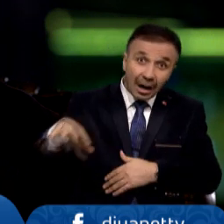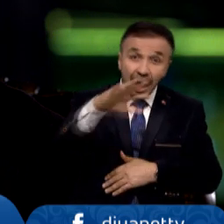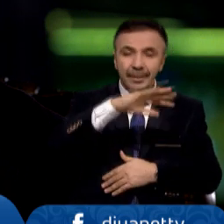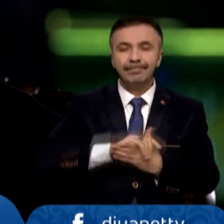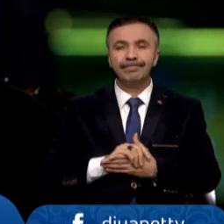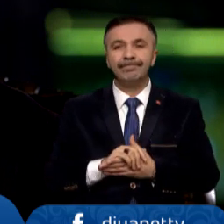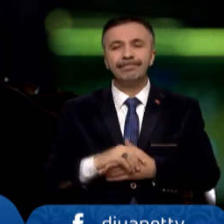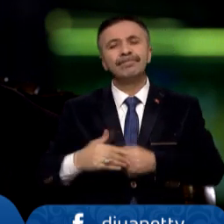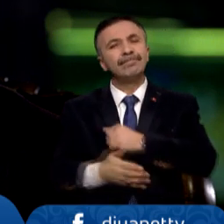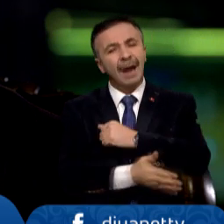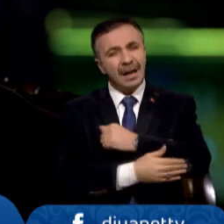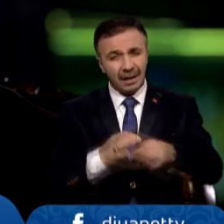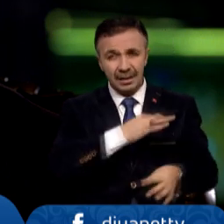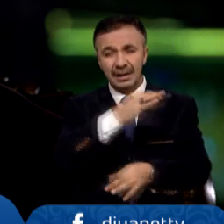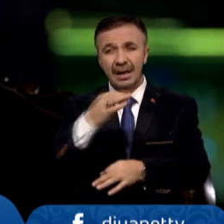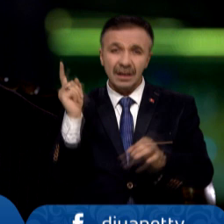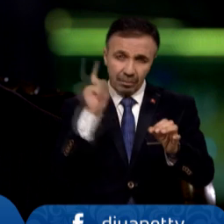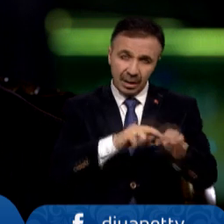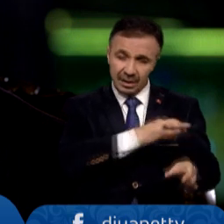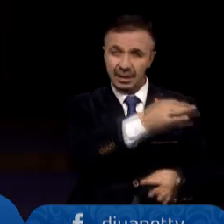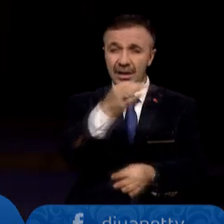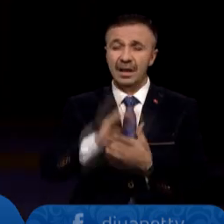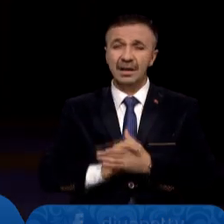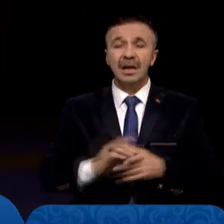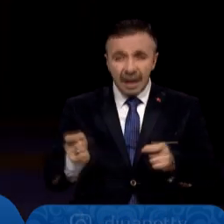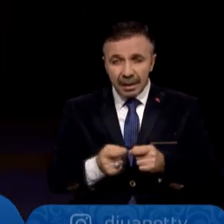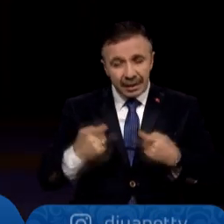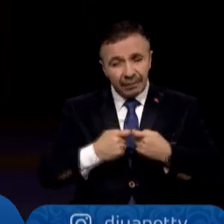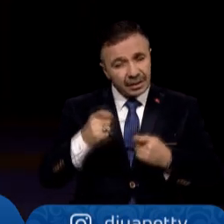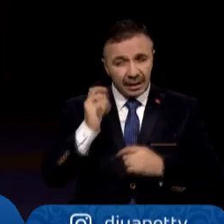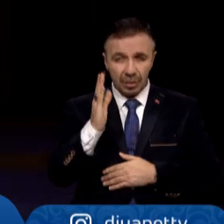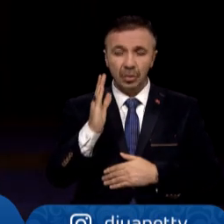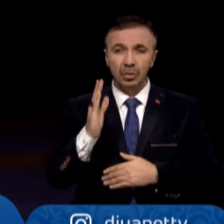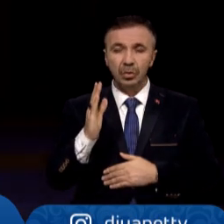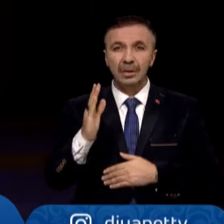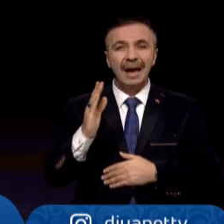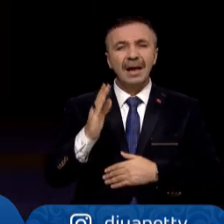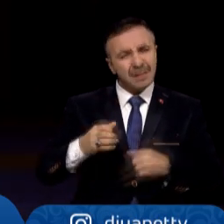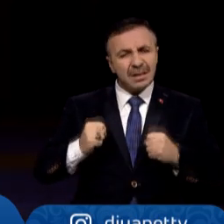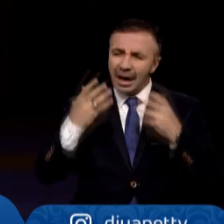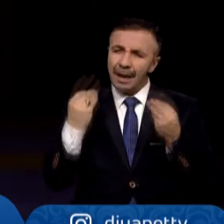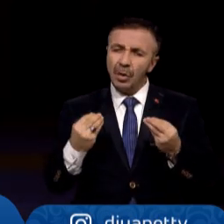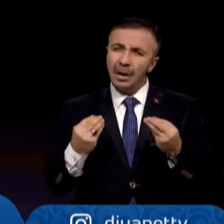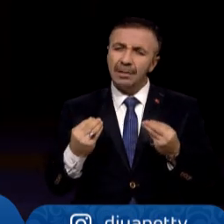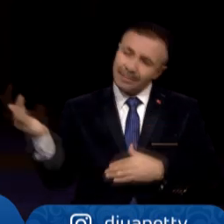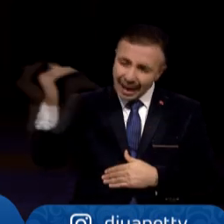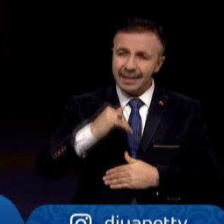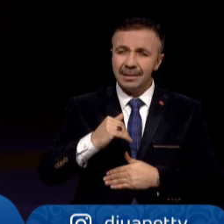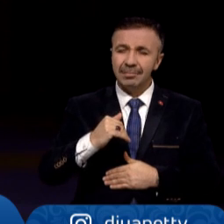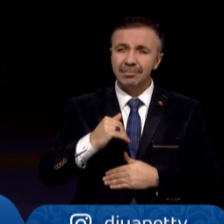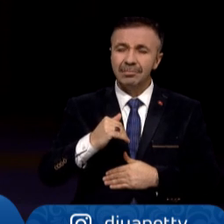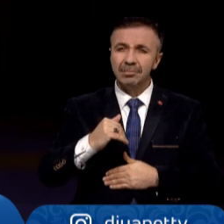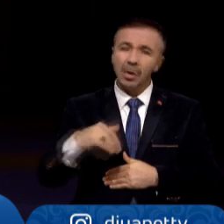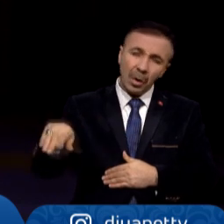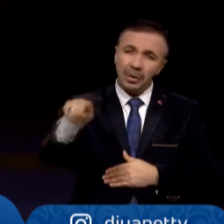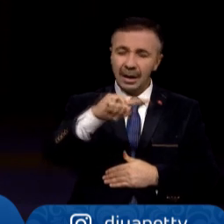ashab-ı Kiram Ensar muhacir Bedriye gidiyoruz 50 dizi tutan çıksın yola kimler yola